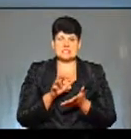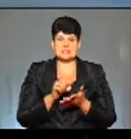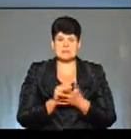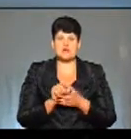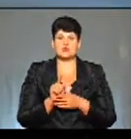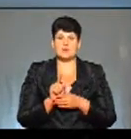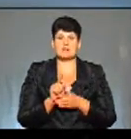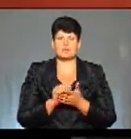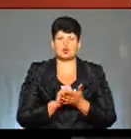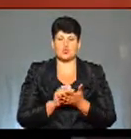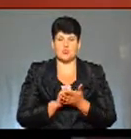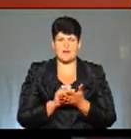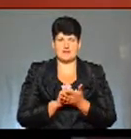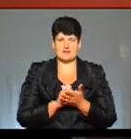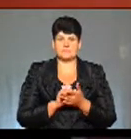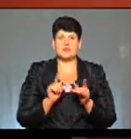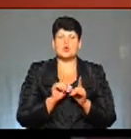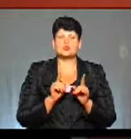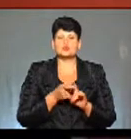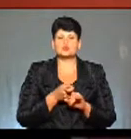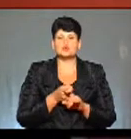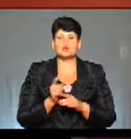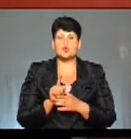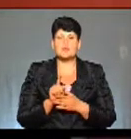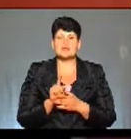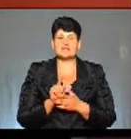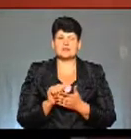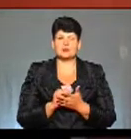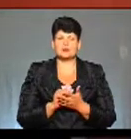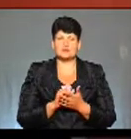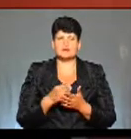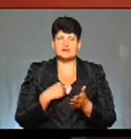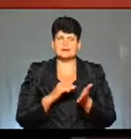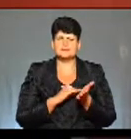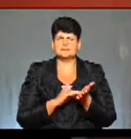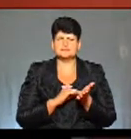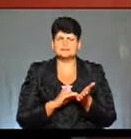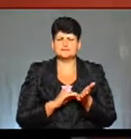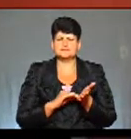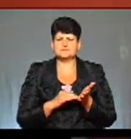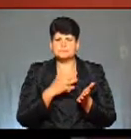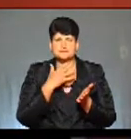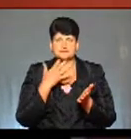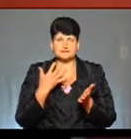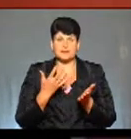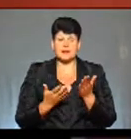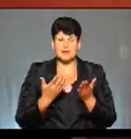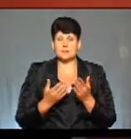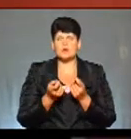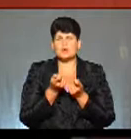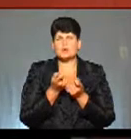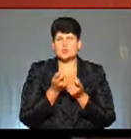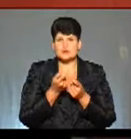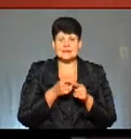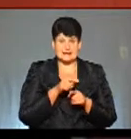нормативні документи. Що стосується нормативних документів, у нас так виписано, що я якби хоч трошечки